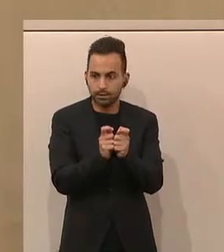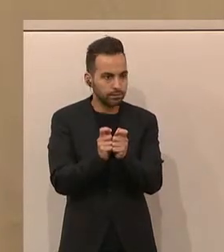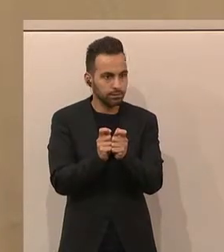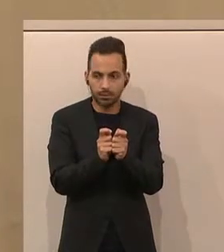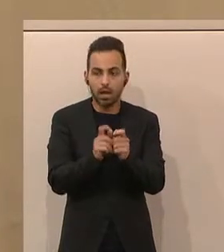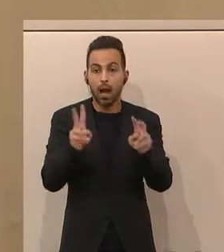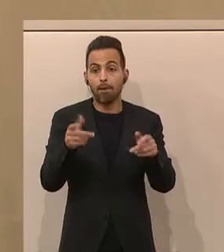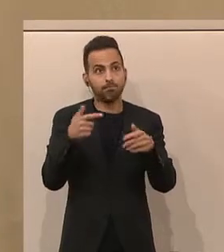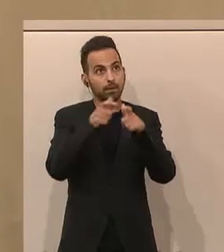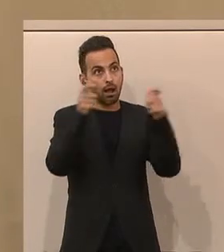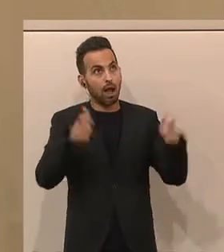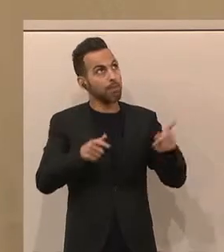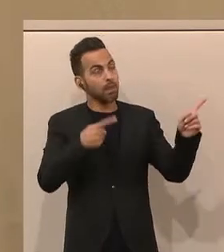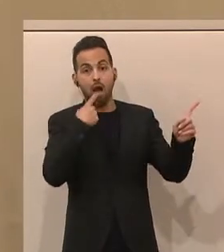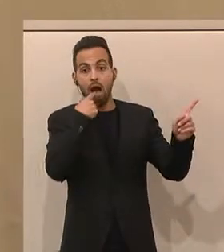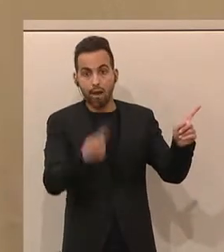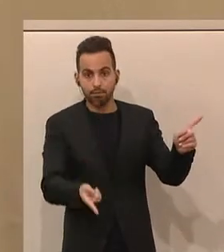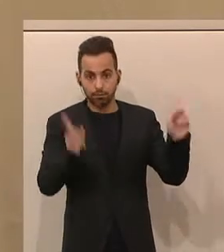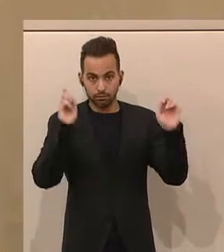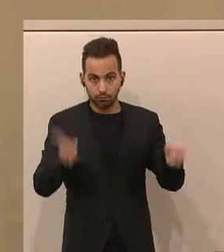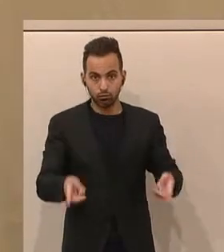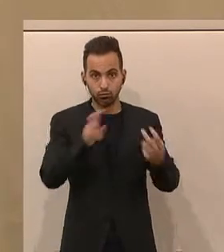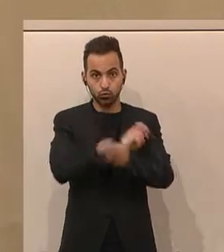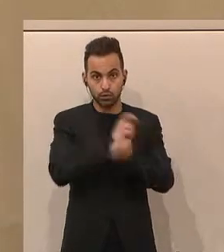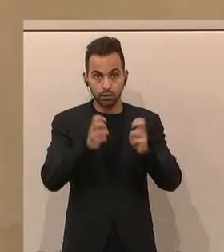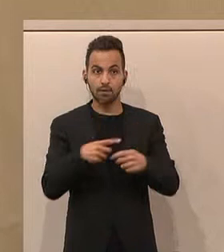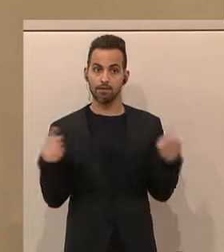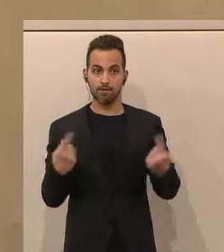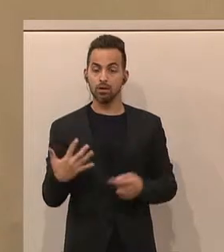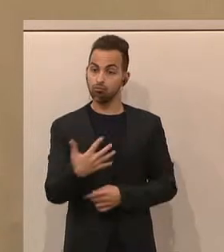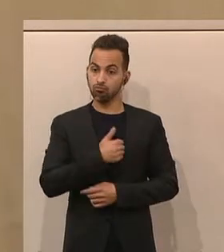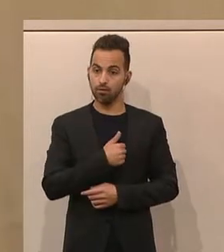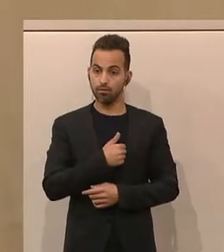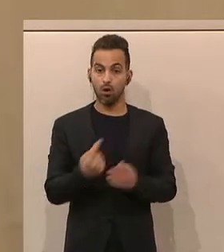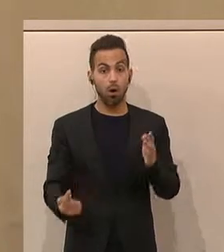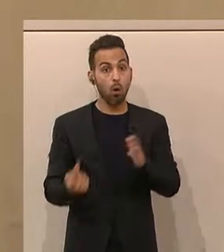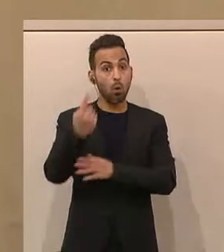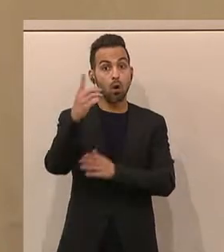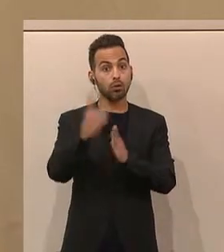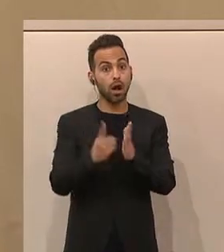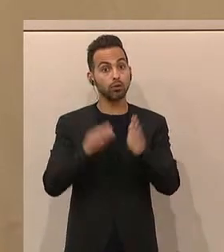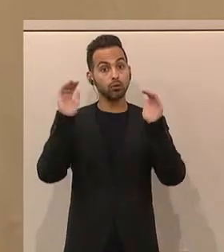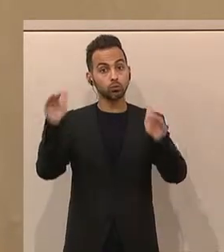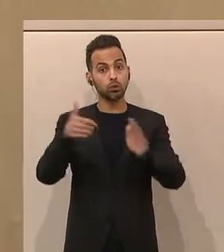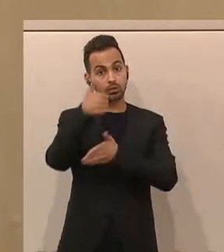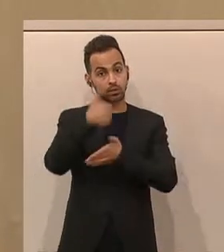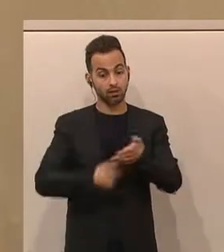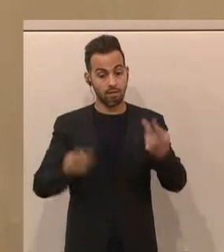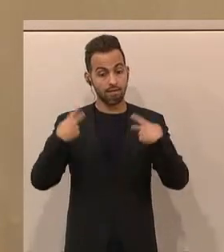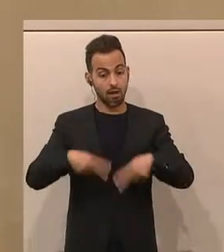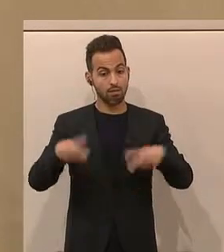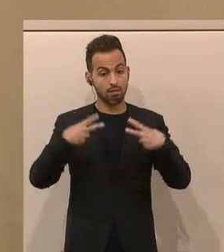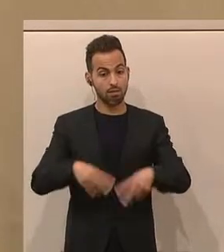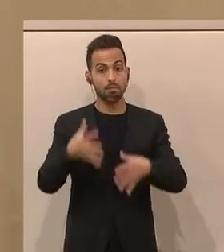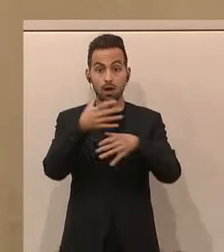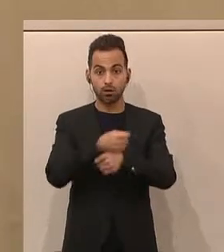Rahmen umzusetzen war, trotzdem gelungen, hohe Datenschutzstandards, wie wir sie gewohnt sind, weiter zu erhalten,